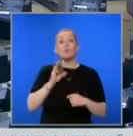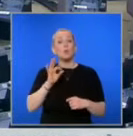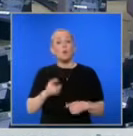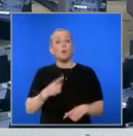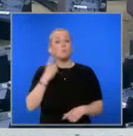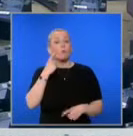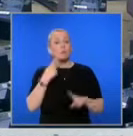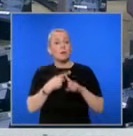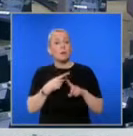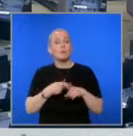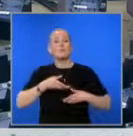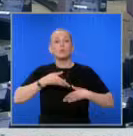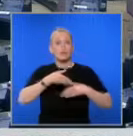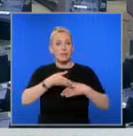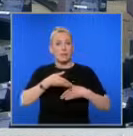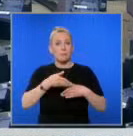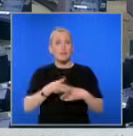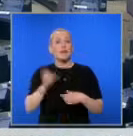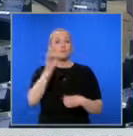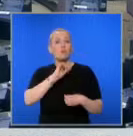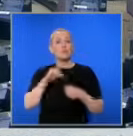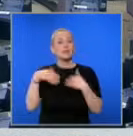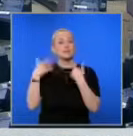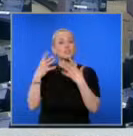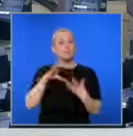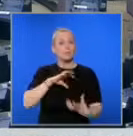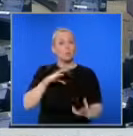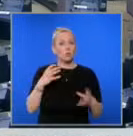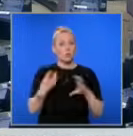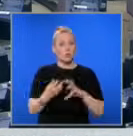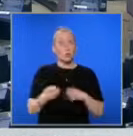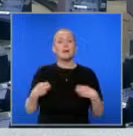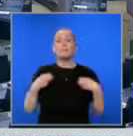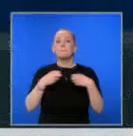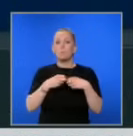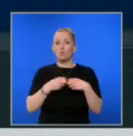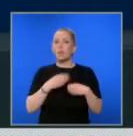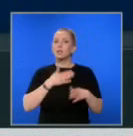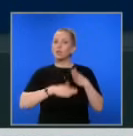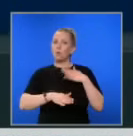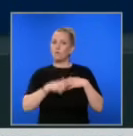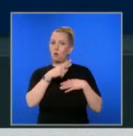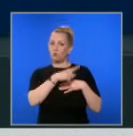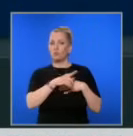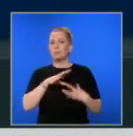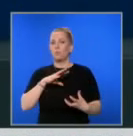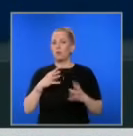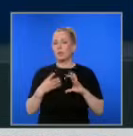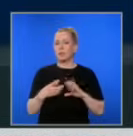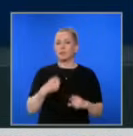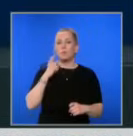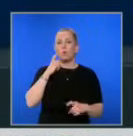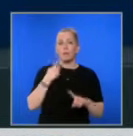външна политика. Брюксел е доволен от приетите от страната закони, свързани с борба с прането на пари и финансирането на